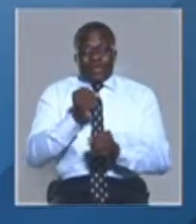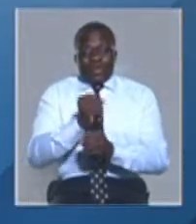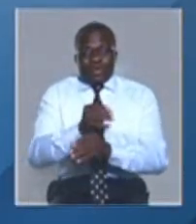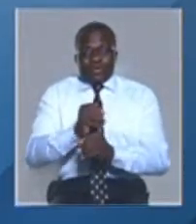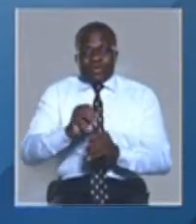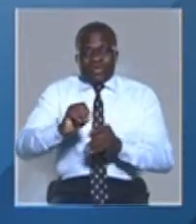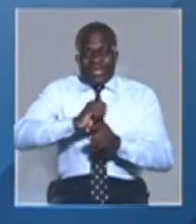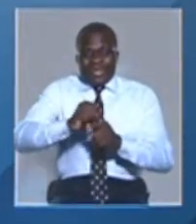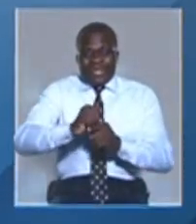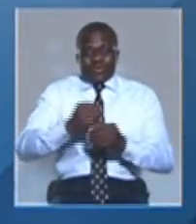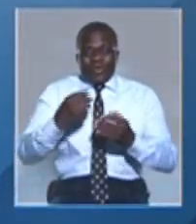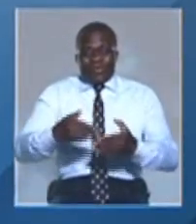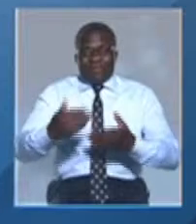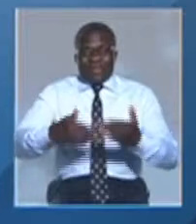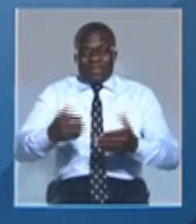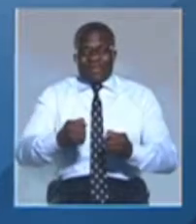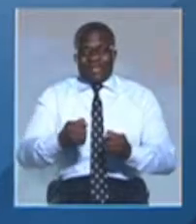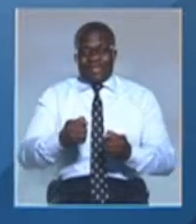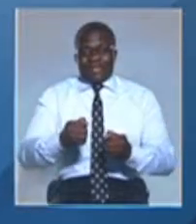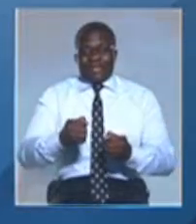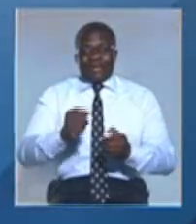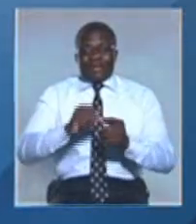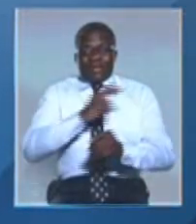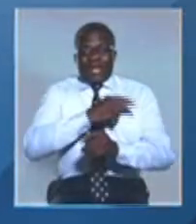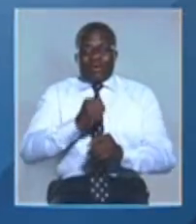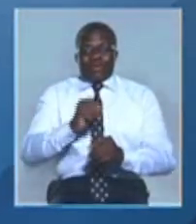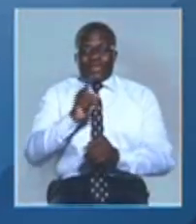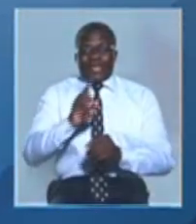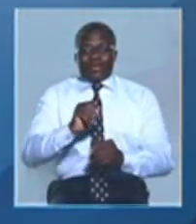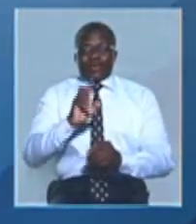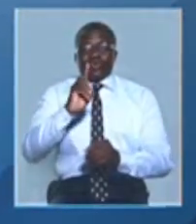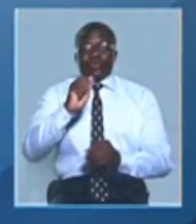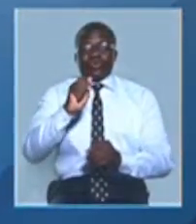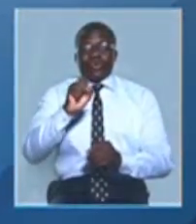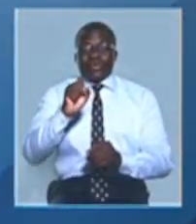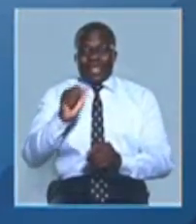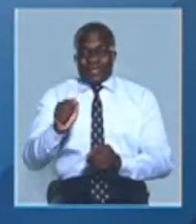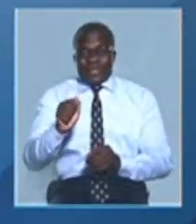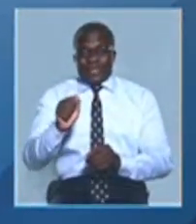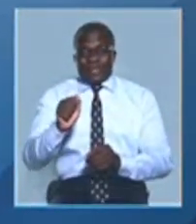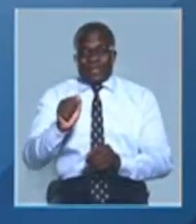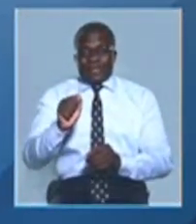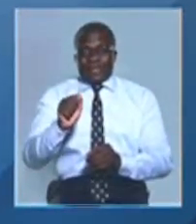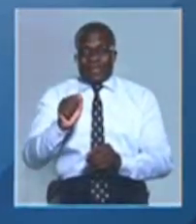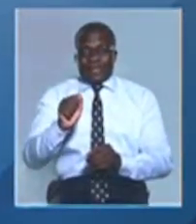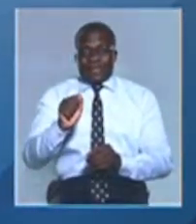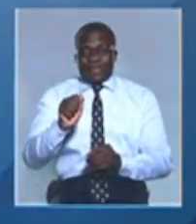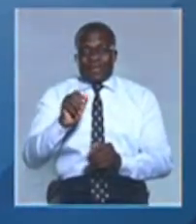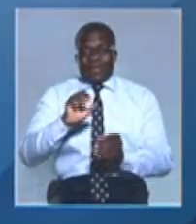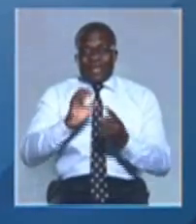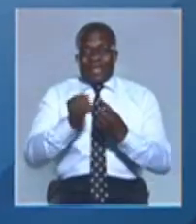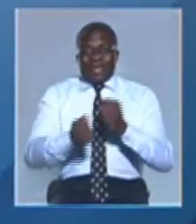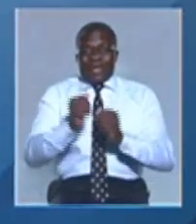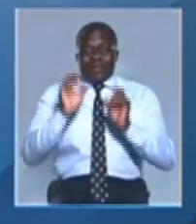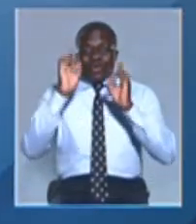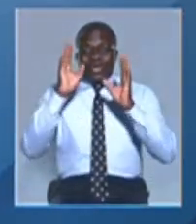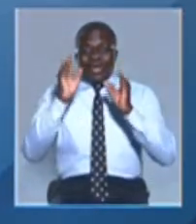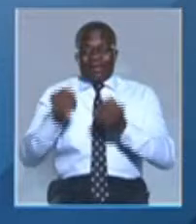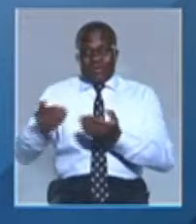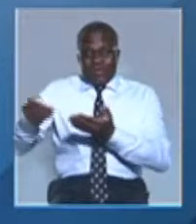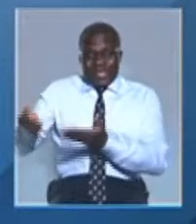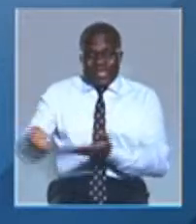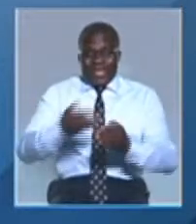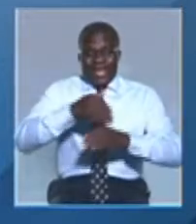les soins d'urgence appropriés à l'hôpital de zone de Dassazoumé. Les cas les plus graves ont été